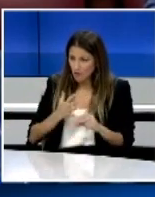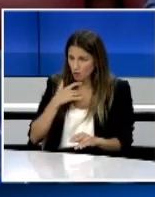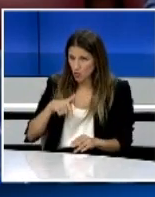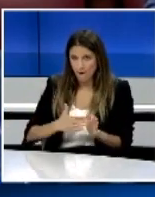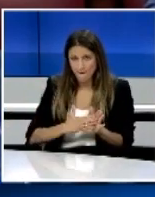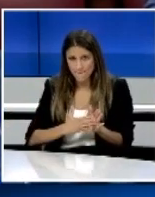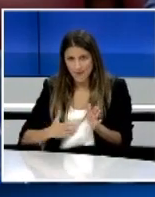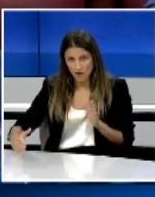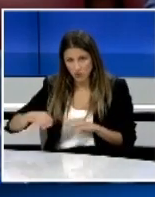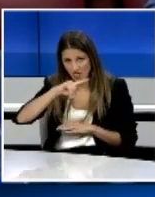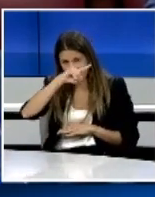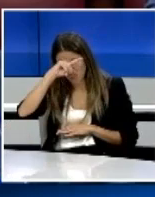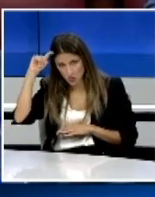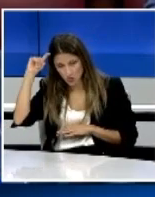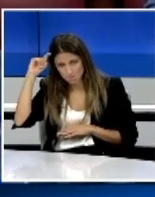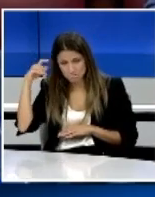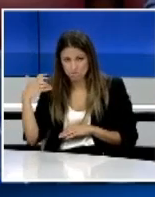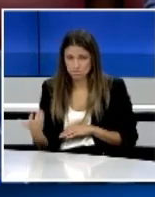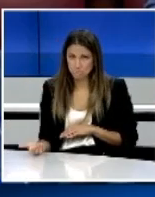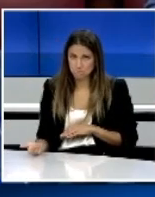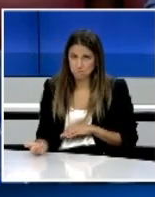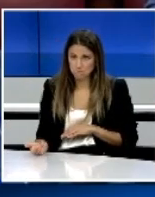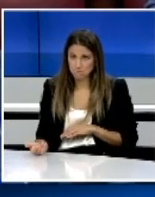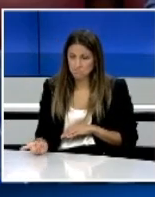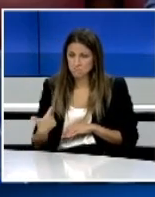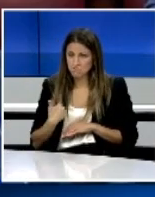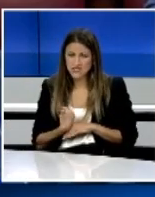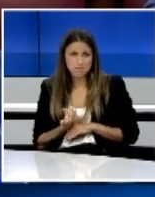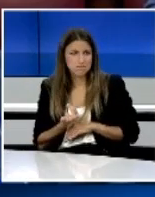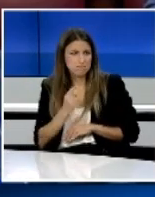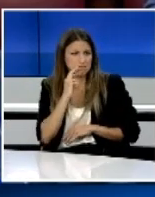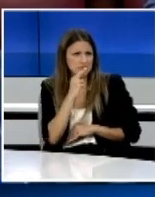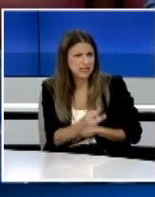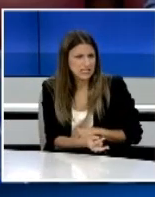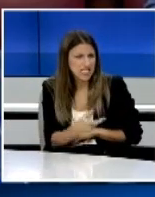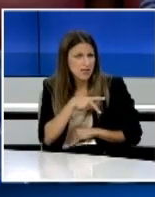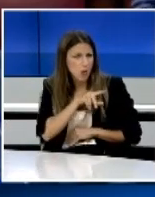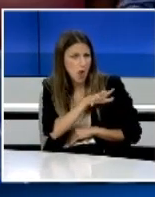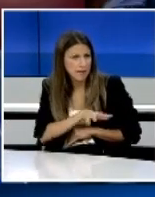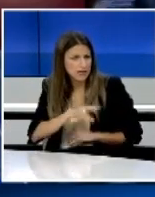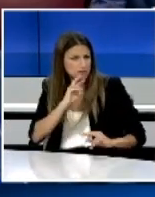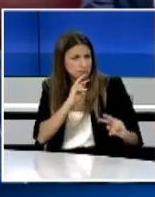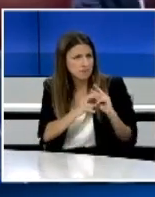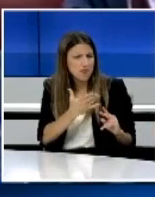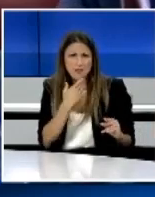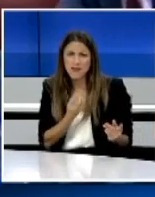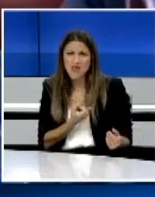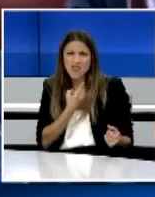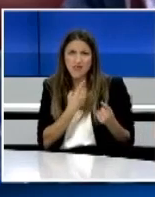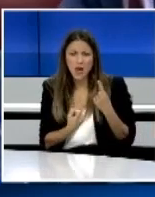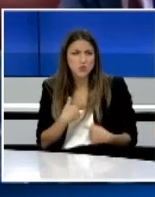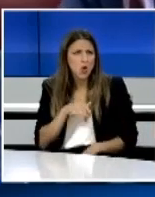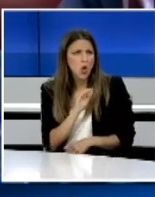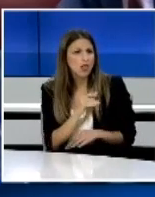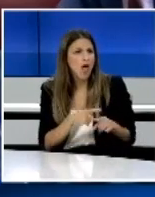και κάνετε μια ολόκληρη διαμάχη αν εγώ είπα στον κύριο Γεραπετρίτη τι έγραψε, τι δεν έγραψε. Στην ουσία σας λέω. Συμφωνείτε ή δεν συμφωνείτε